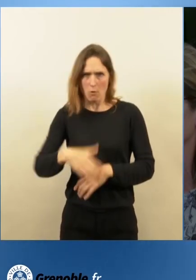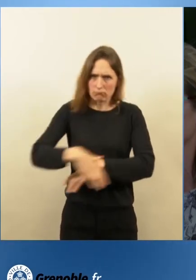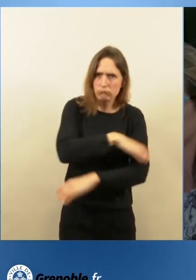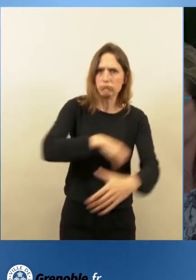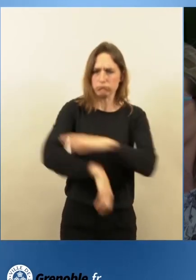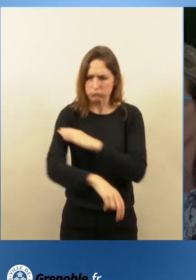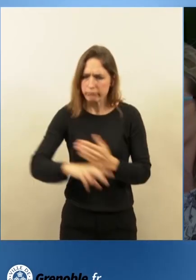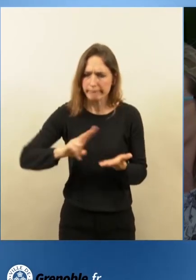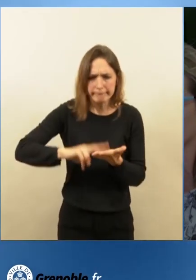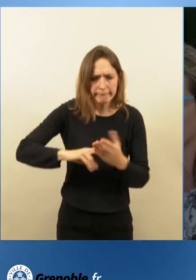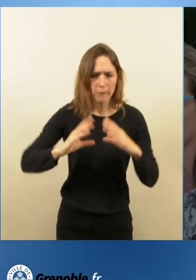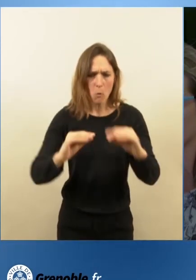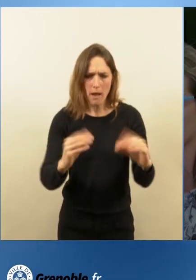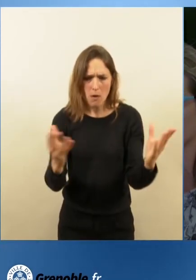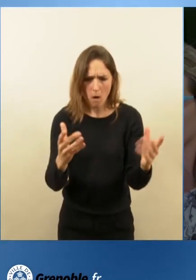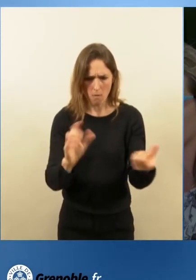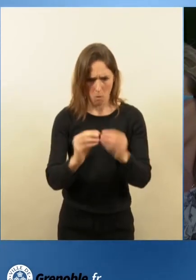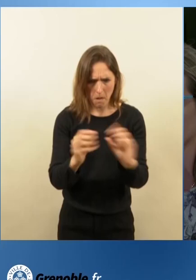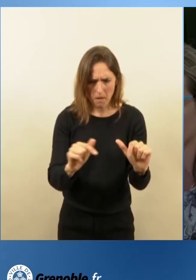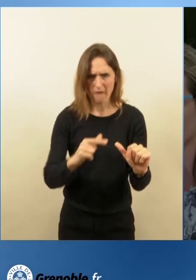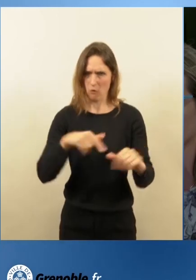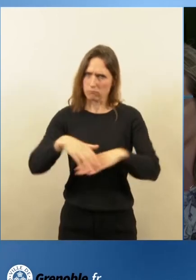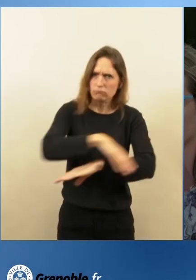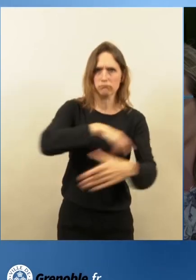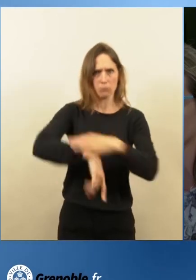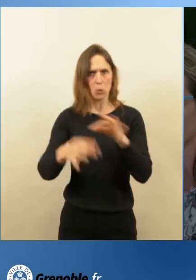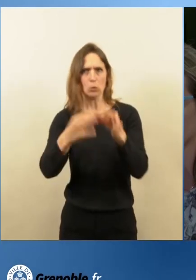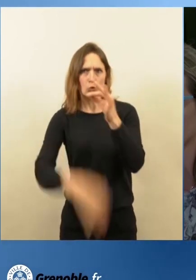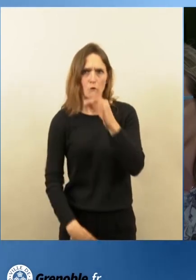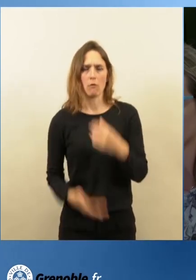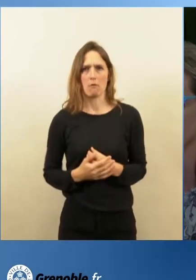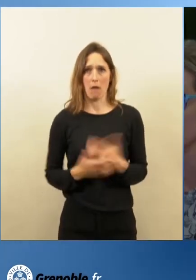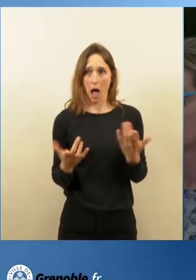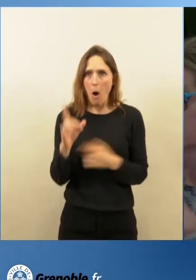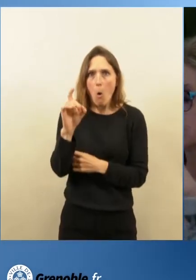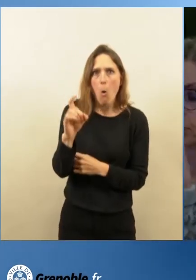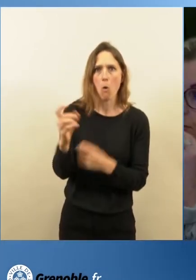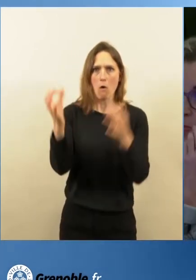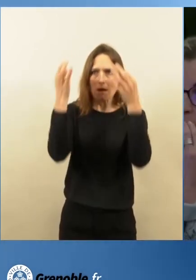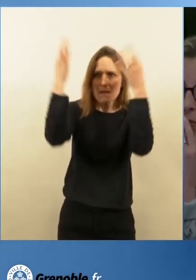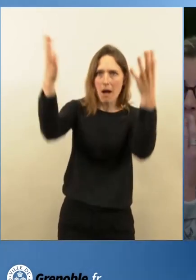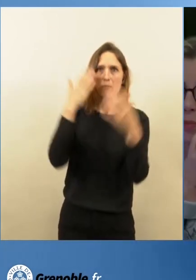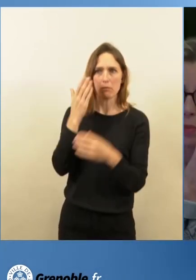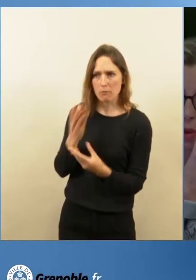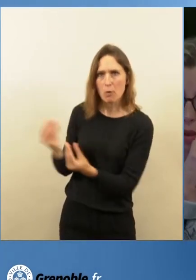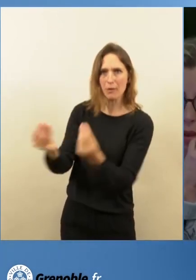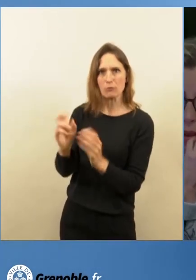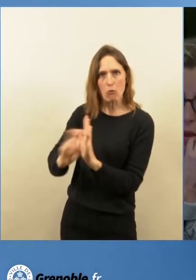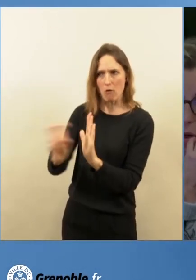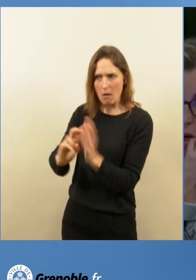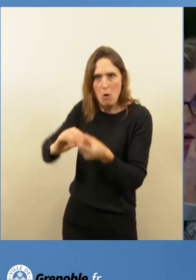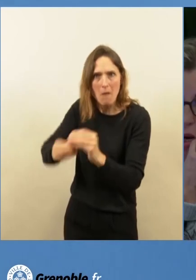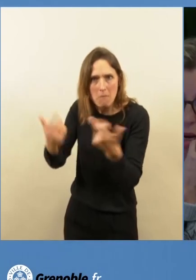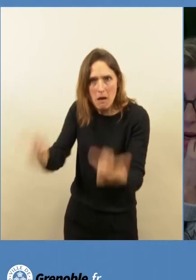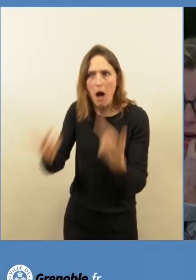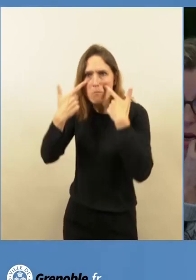ils sont réels ils existent qui concernent l'eau le climat de nos concitoyens des Grenoblois des grenoblois qui